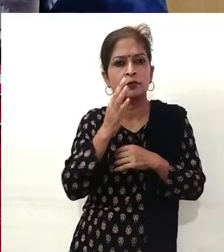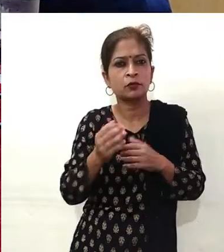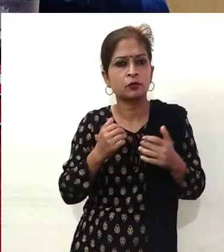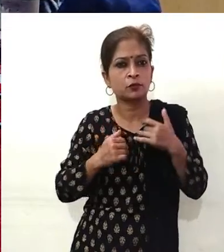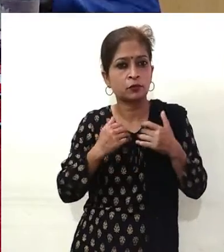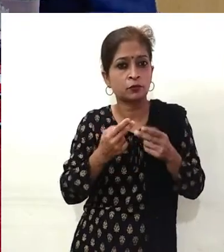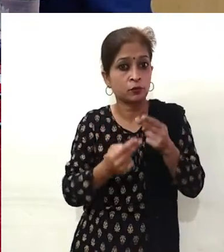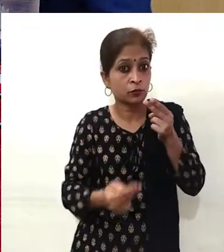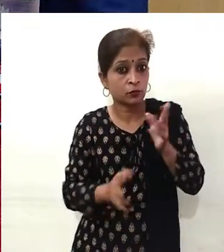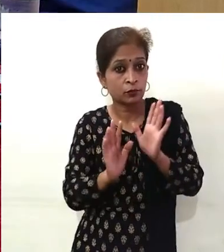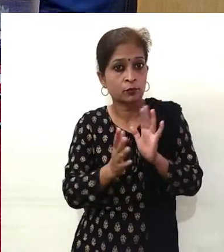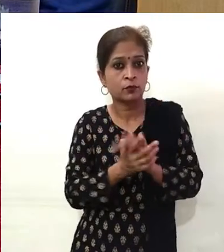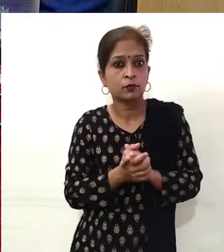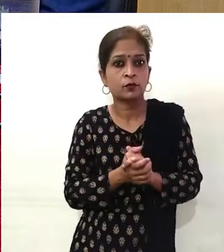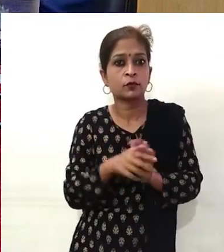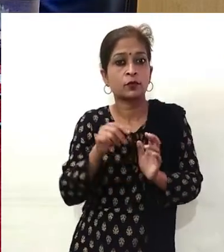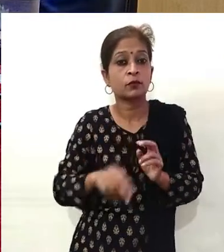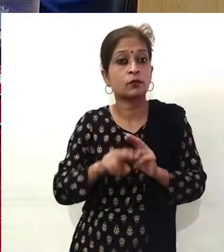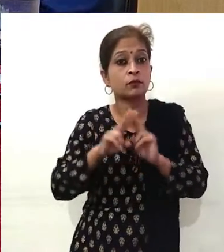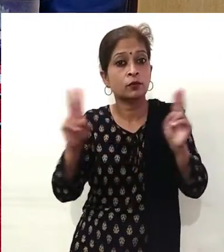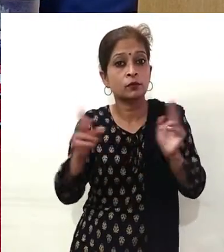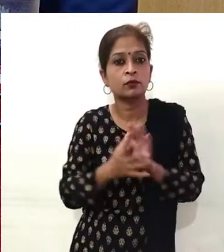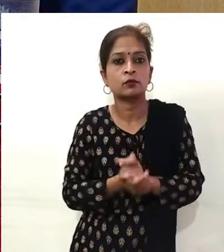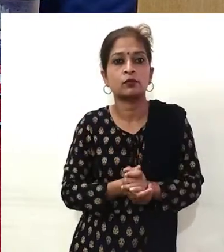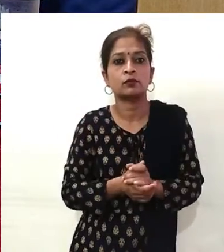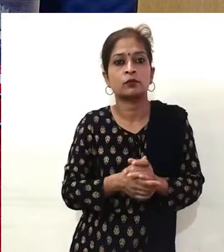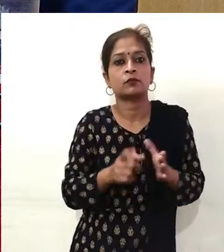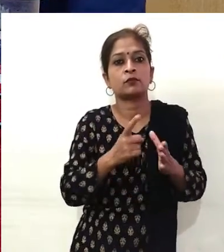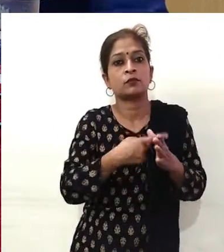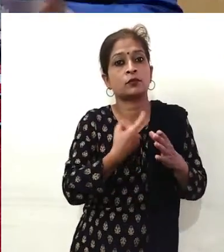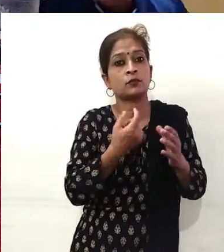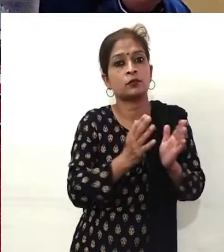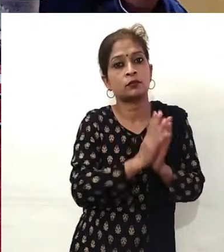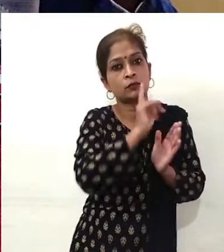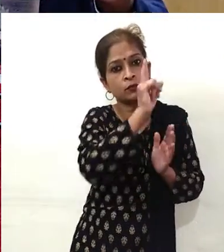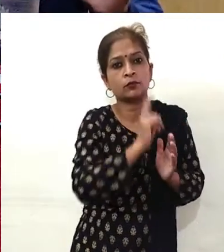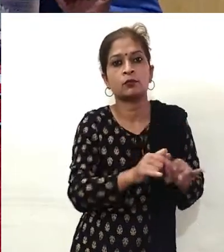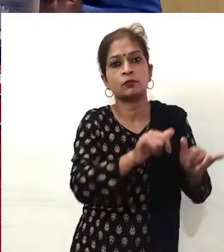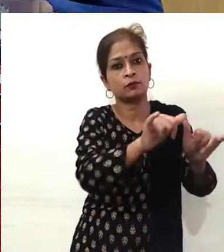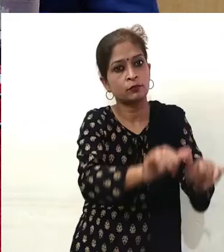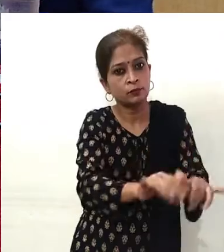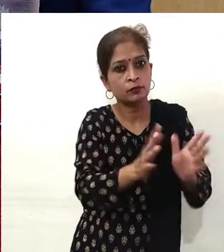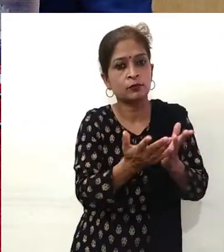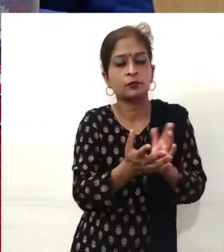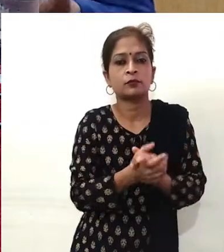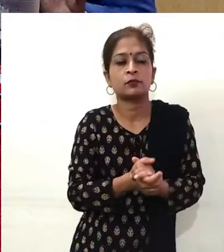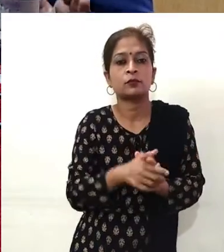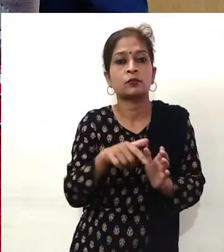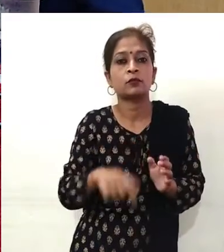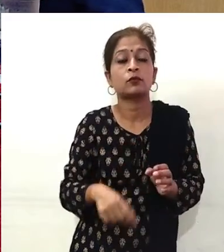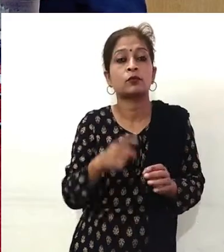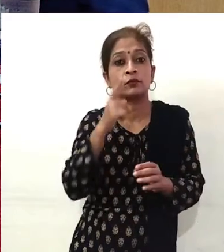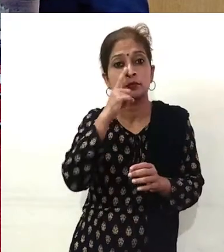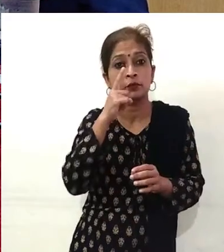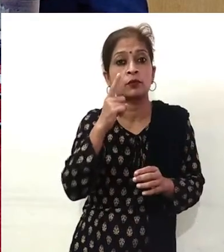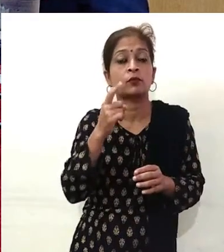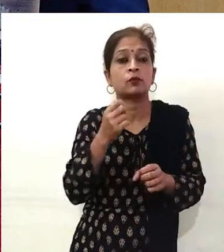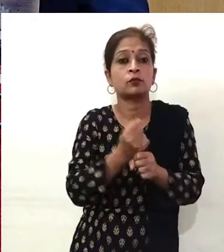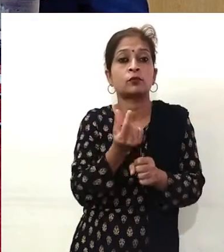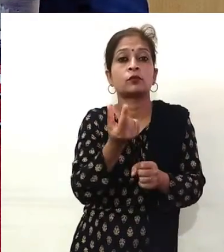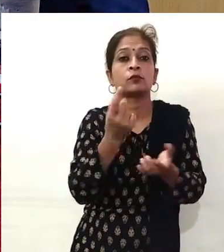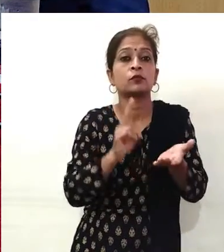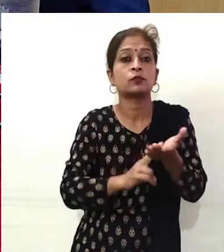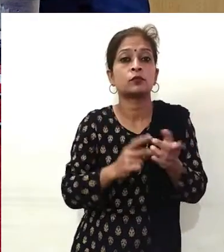अंदर, लेकिन फाइनली हुआ कि हाँ, जगन्नाथ जी की प्रतिष्ठा हो गई आज के पुरी के मंदिर में। और गुंडीचा जो कि